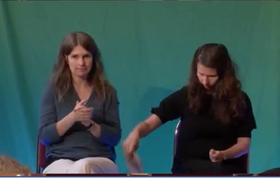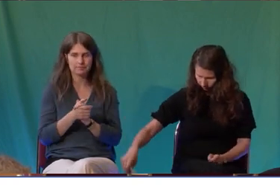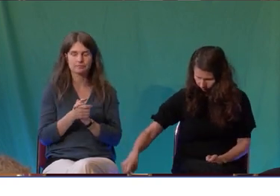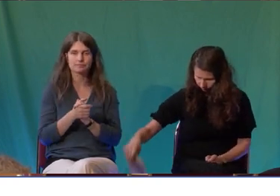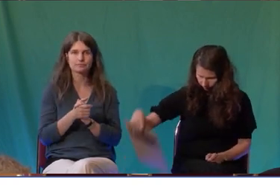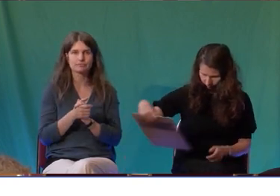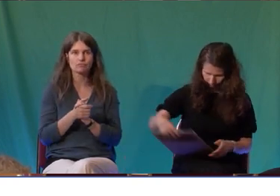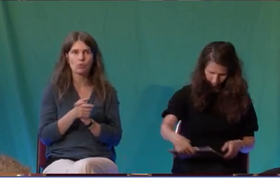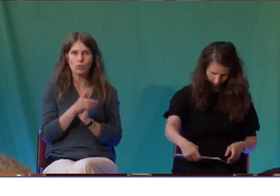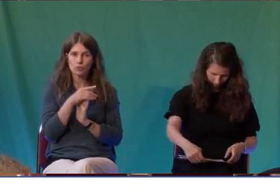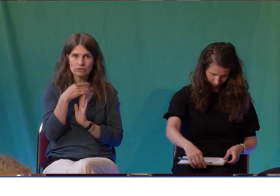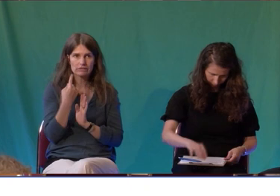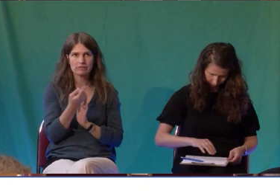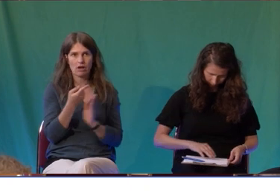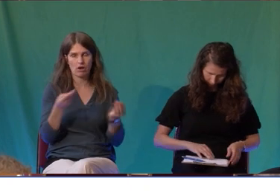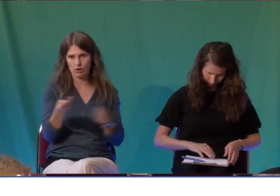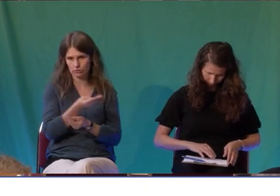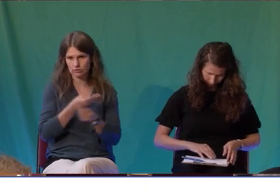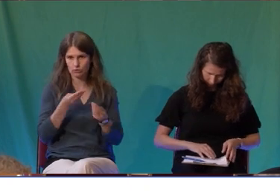auch gesagt es